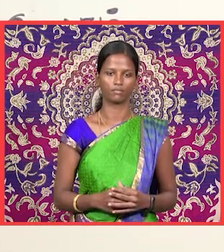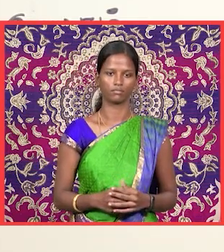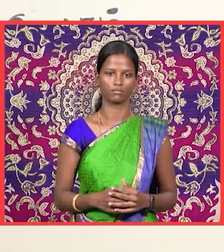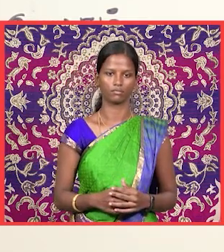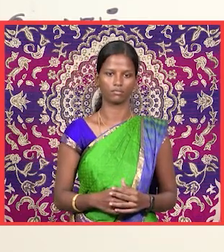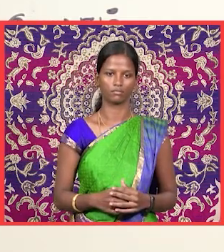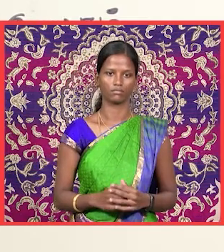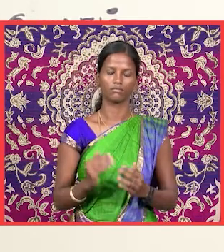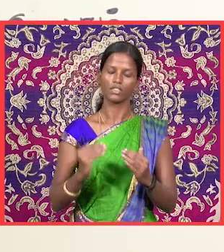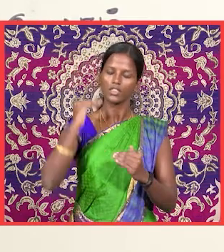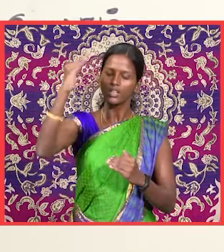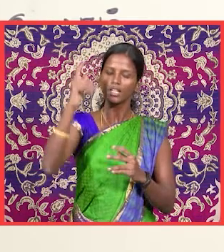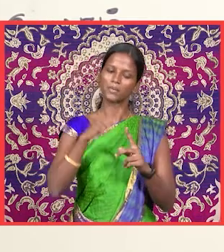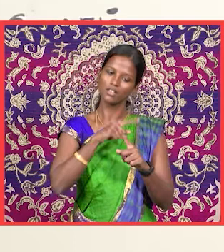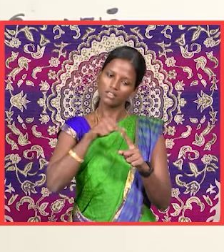அதிகரிப்பின் சதவீதம்,